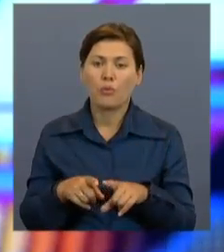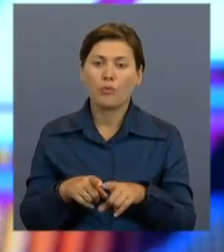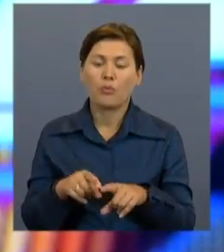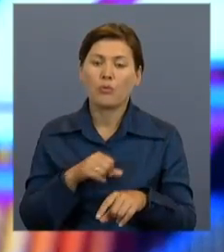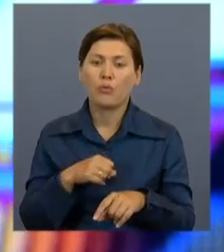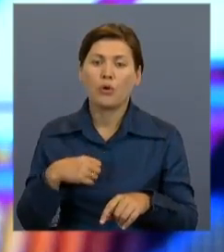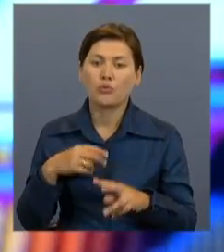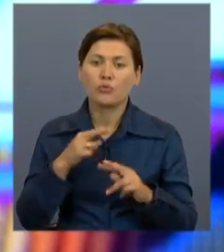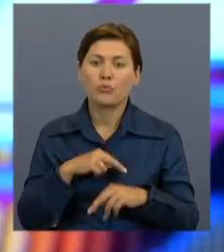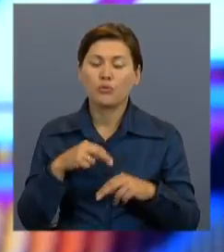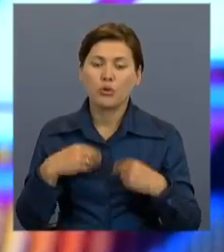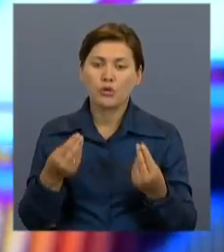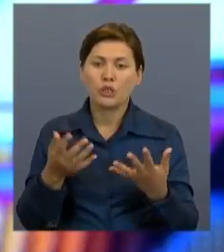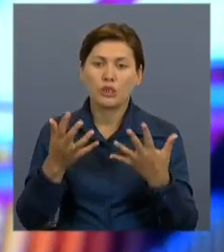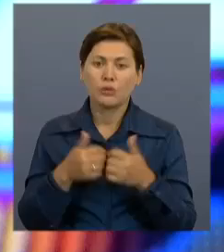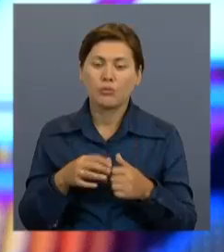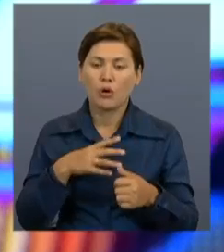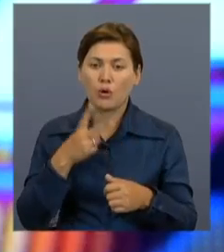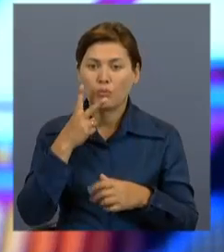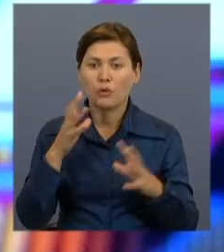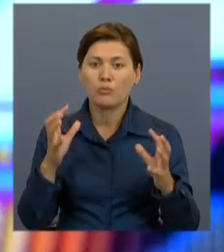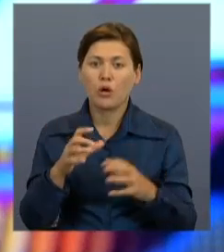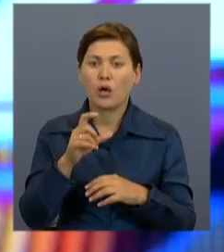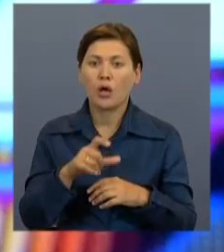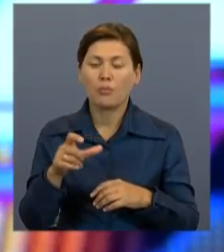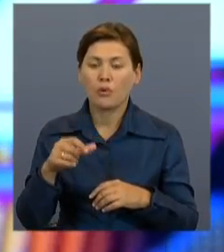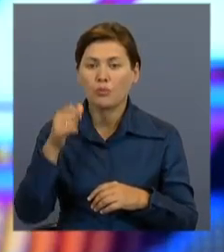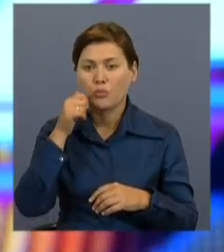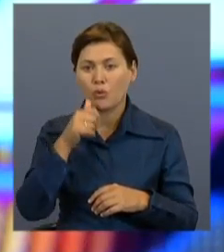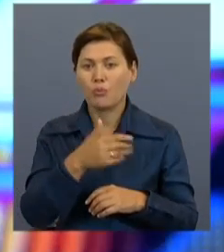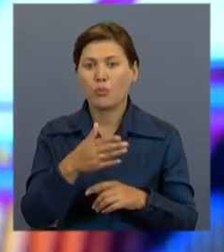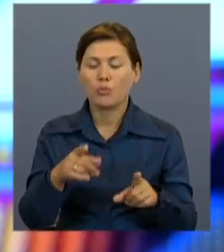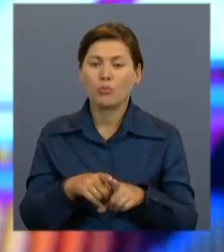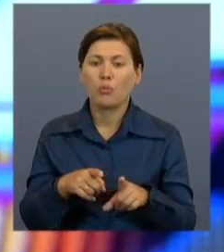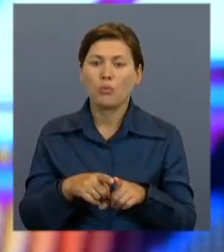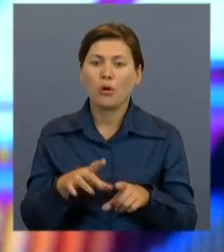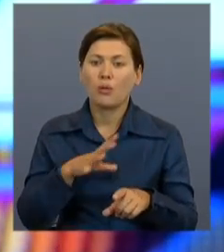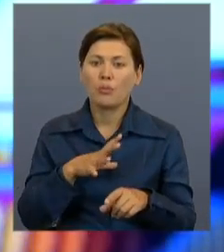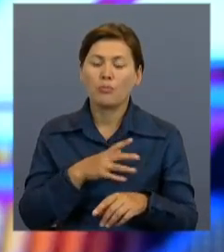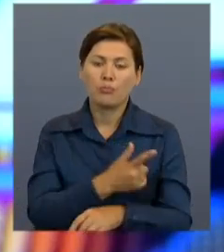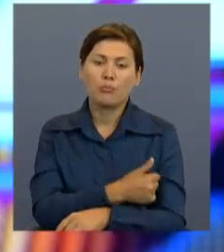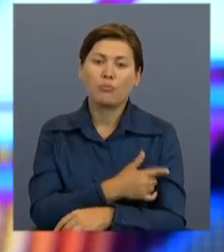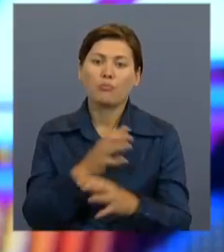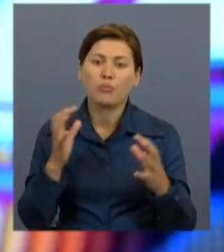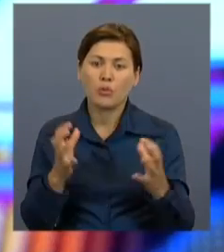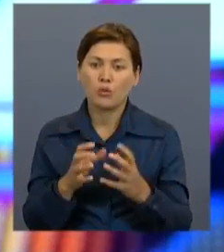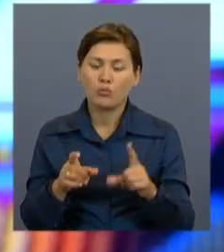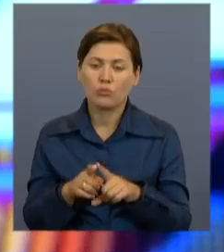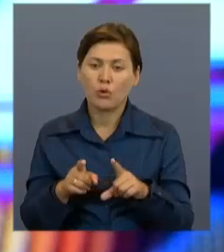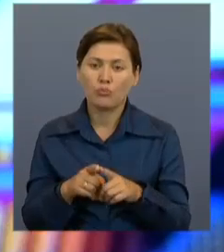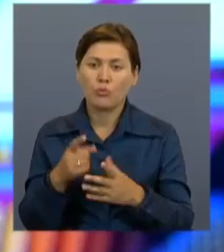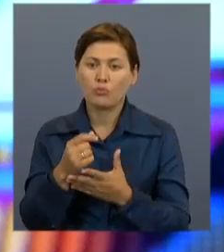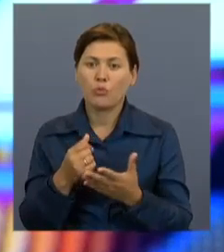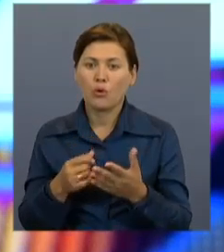өздерінің жұмыс берушілерінің есебінен сақтандырылған азаматтар ертең ол жаңағы медициналық сақтандыру